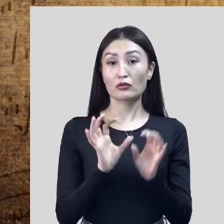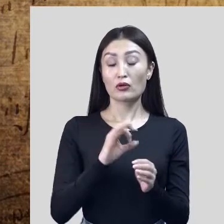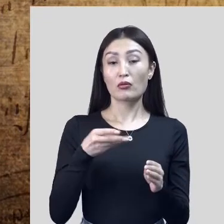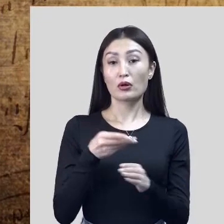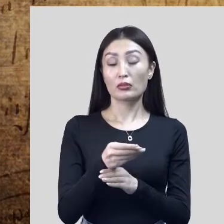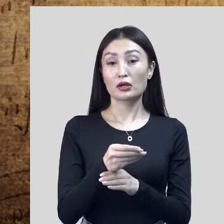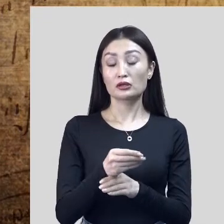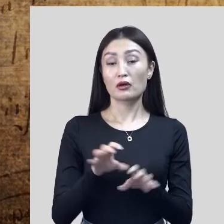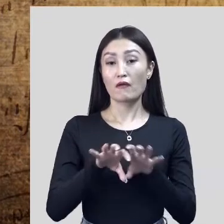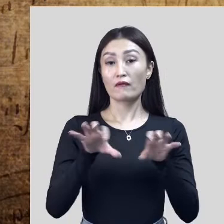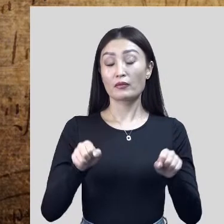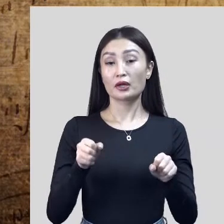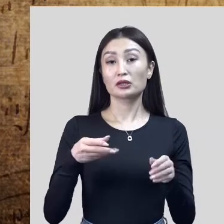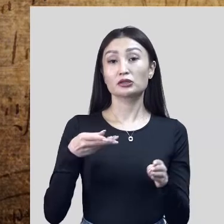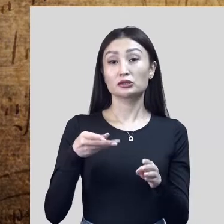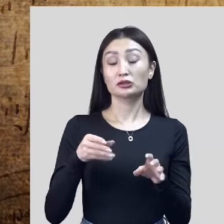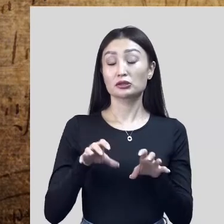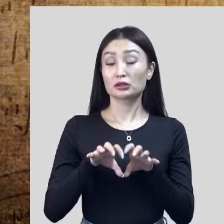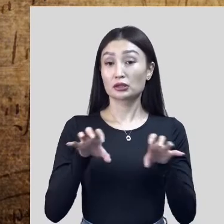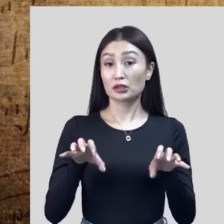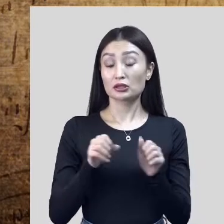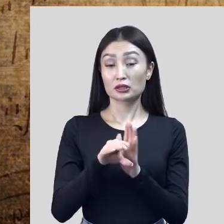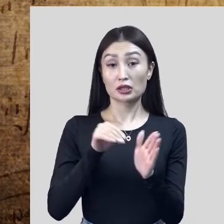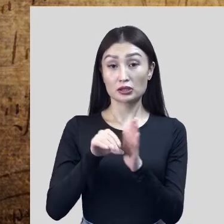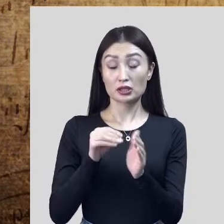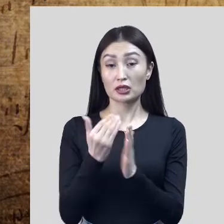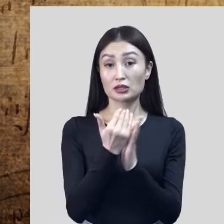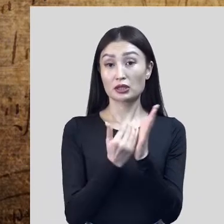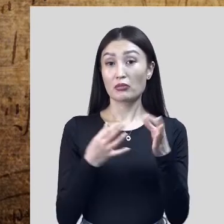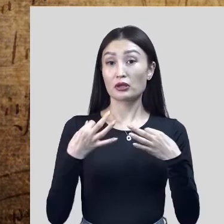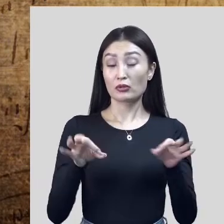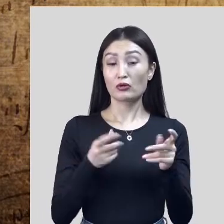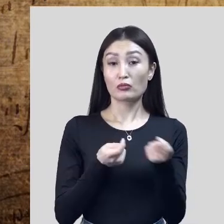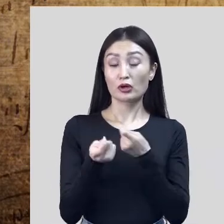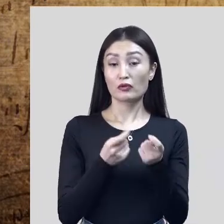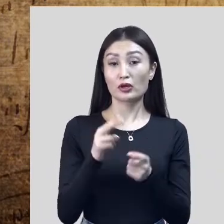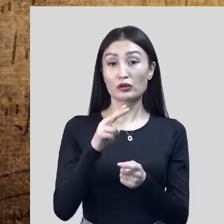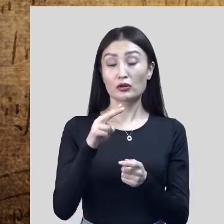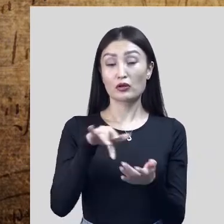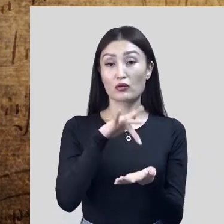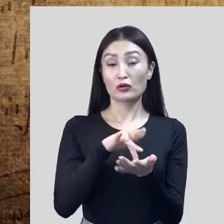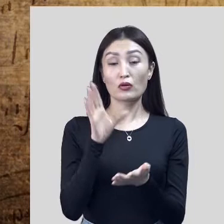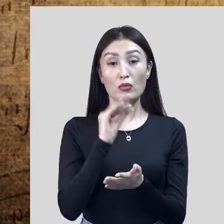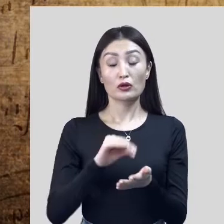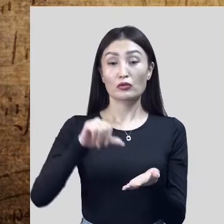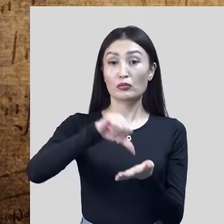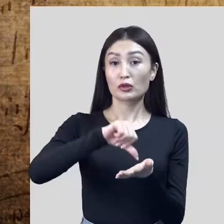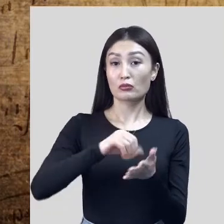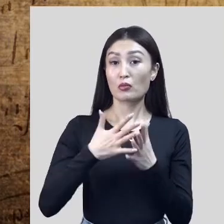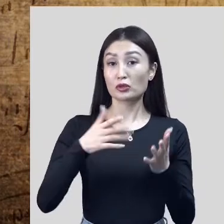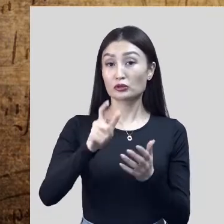об оплате выборных должностей. Усовершенствована афинская система демократии. В управлении полисом могло принимать большинство